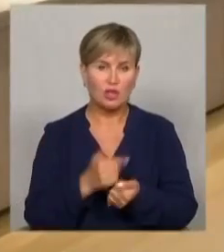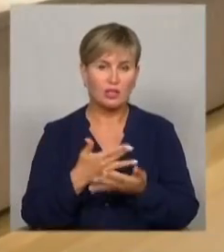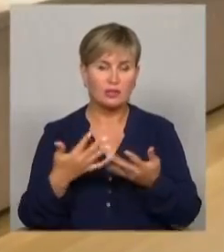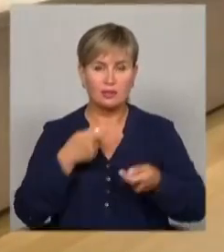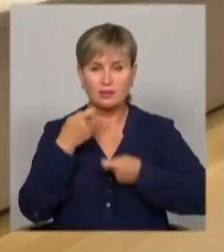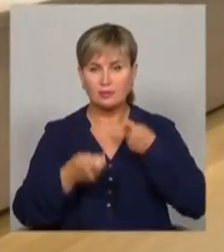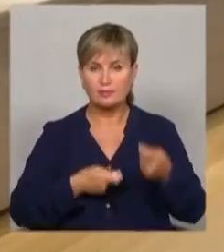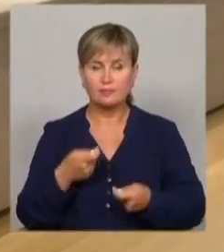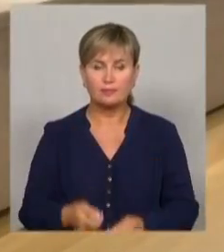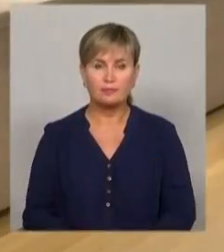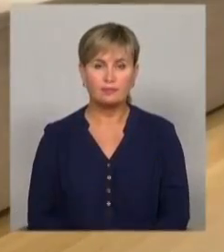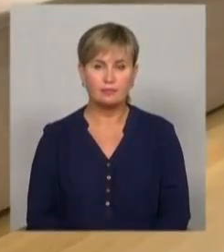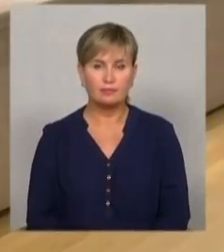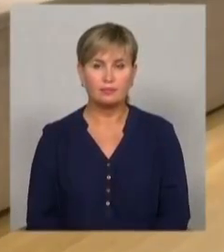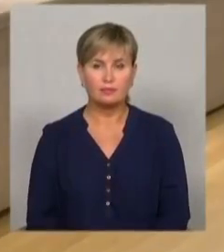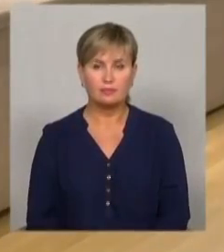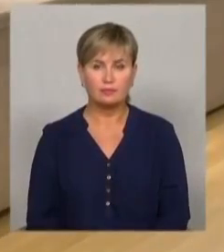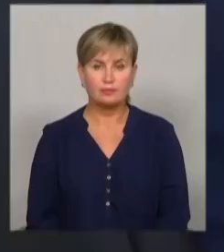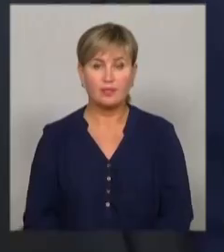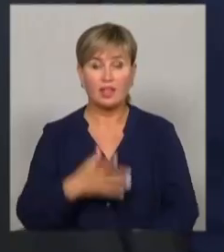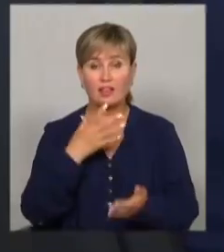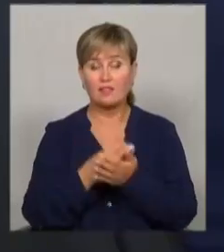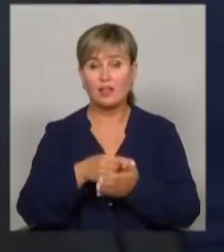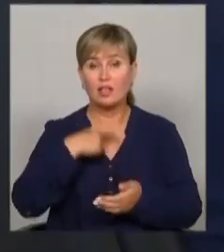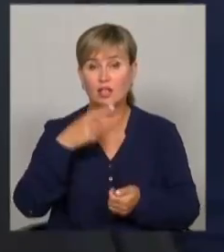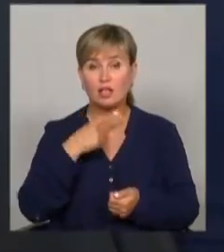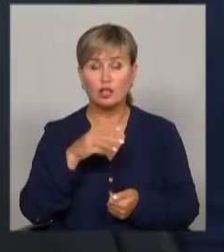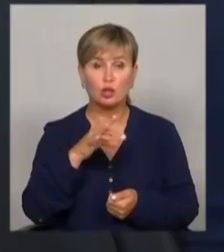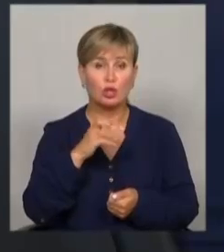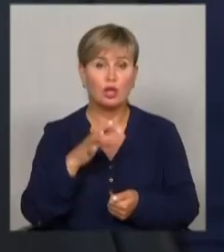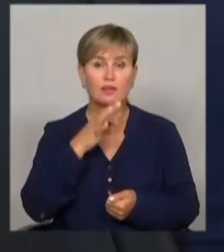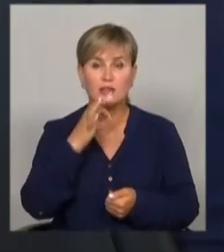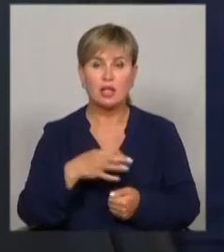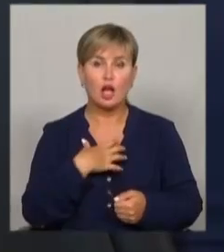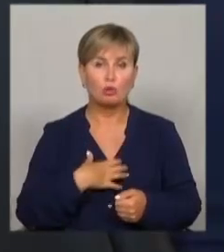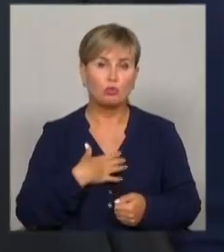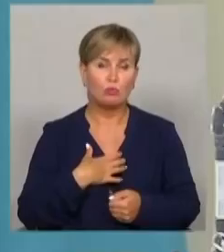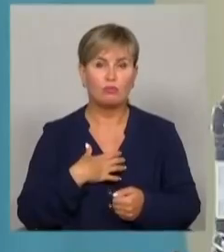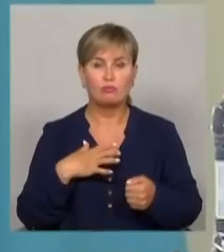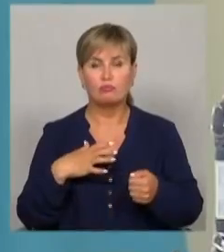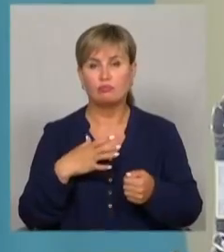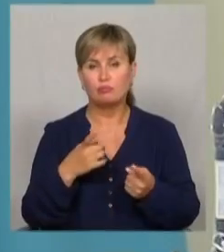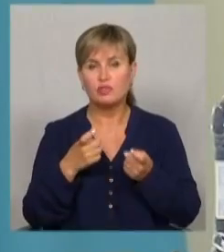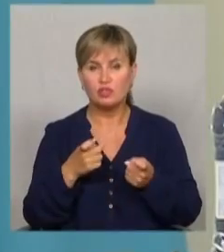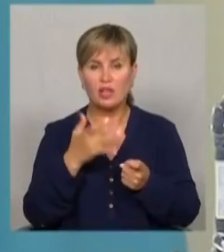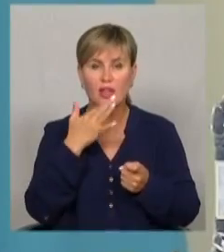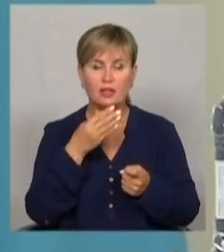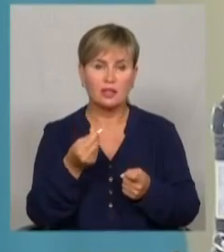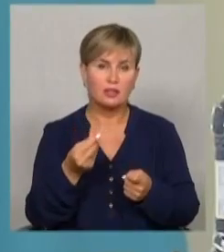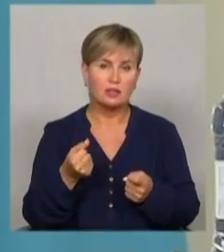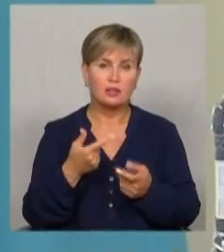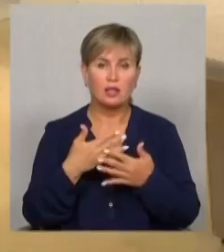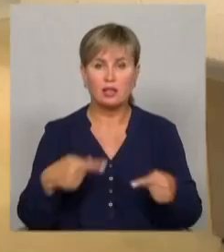бюрократию своей речи касым-жомарт токаев также затронул актуальность привлечение иностранных инвесторов в суверенным